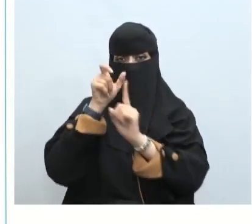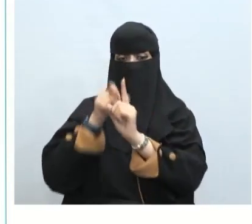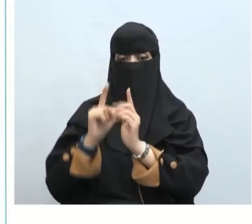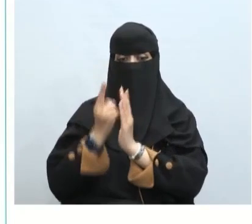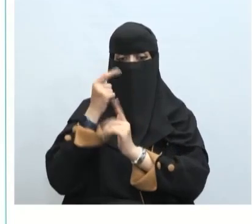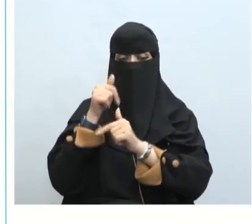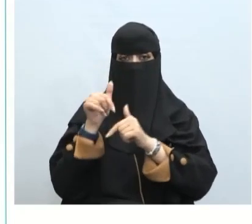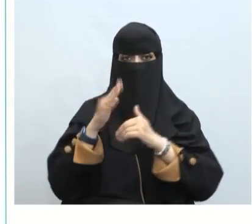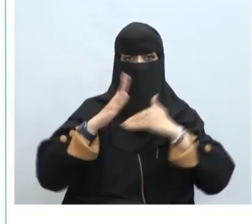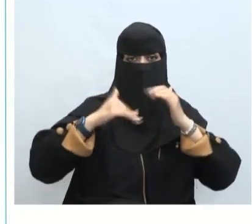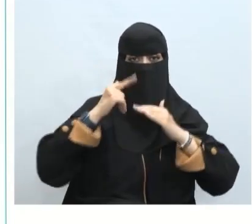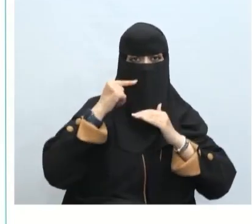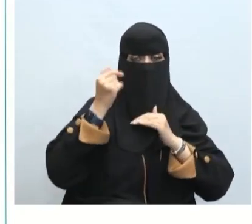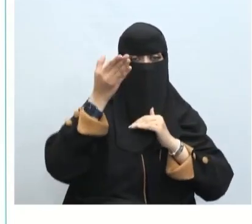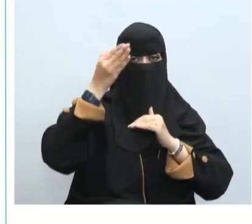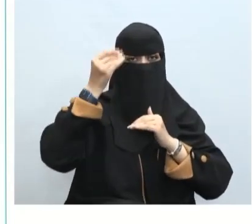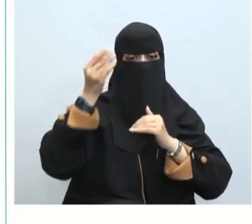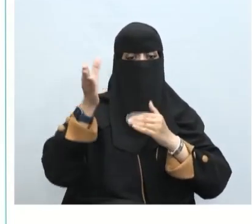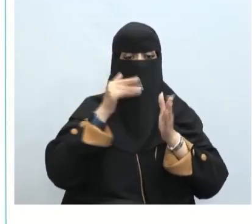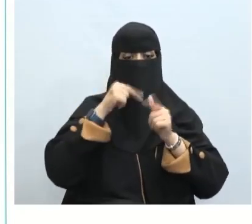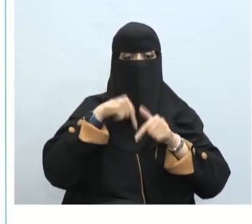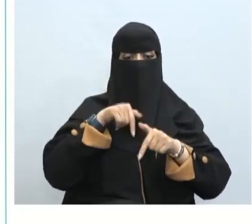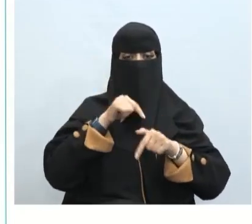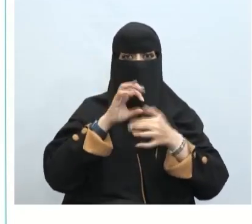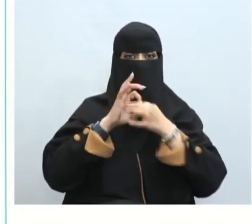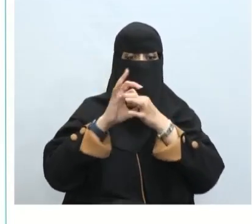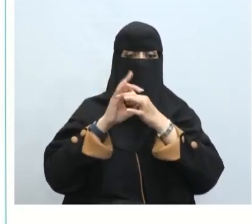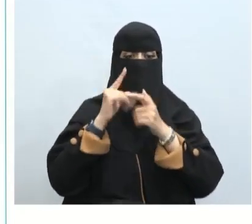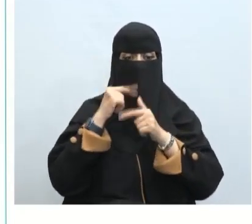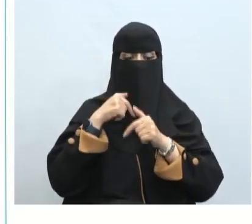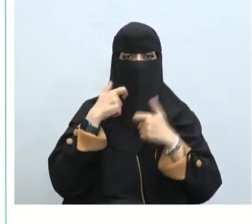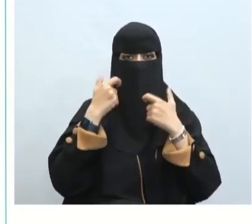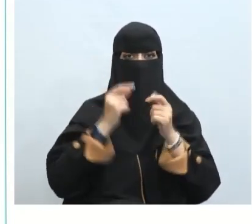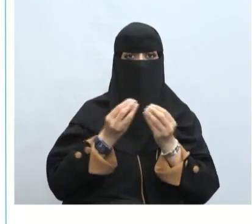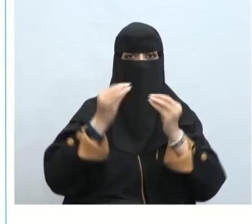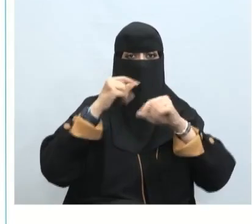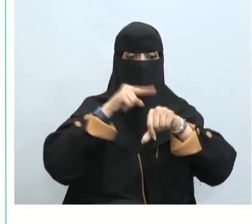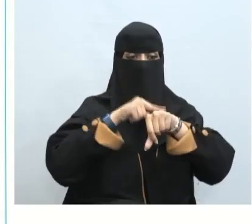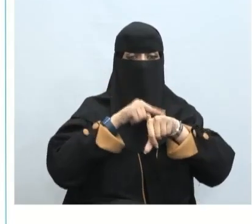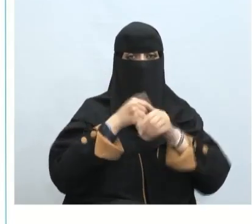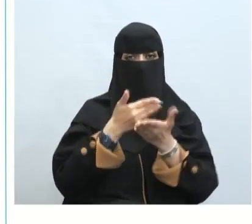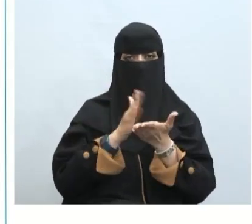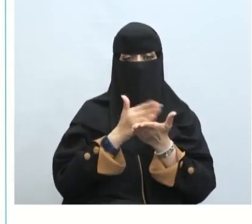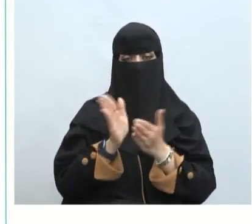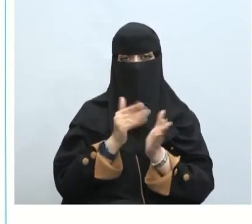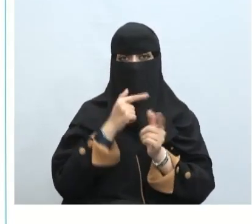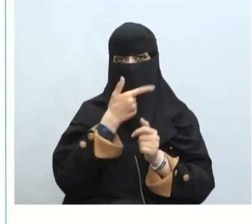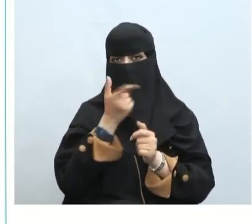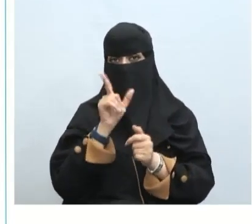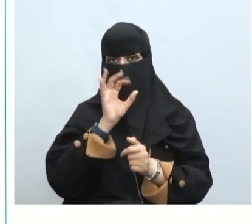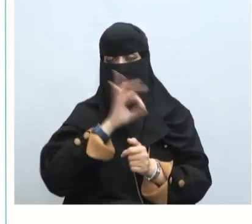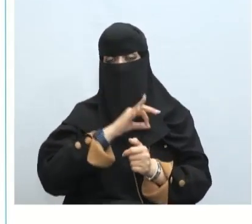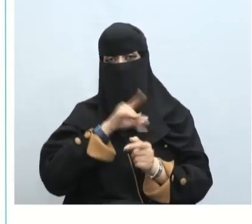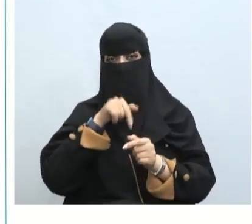المهارات والخبرات المكتسبه والتواصل واستثمار وقت الفراغ هذه من